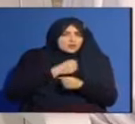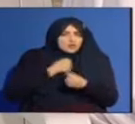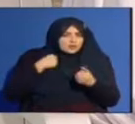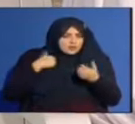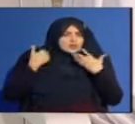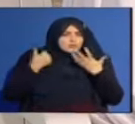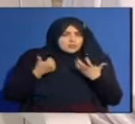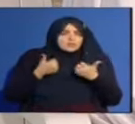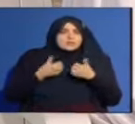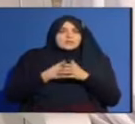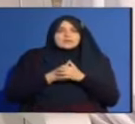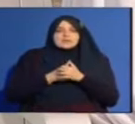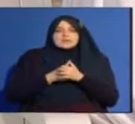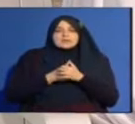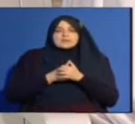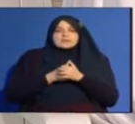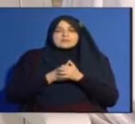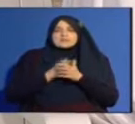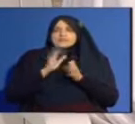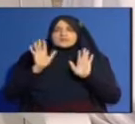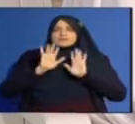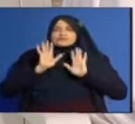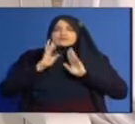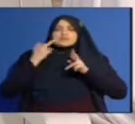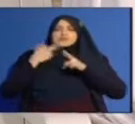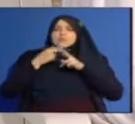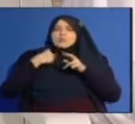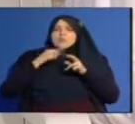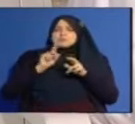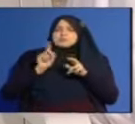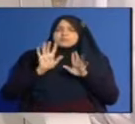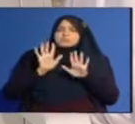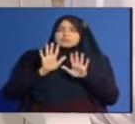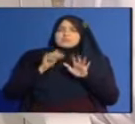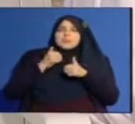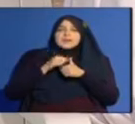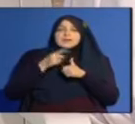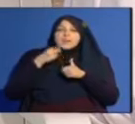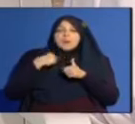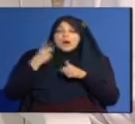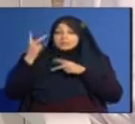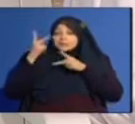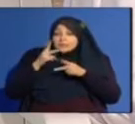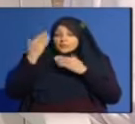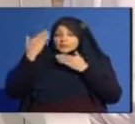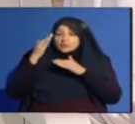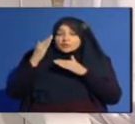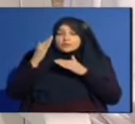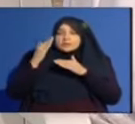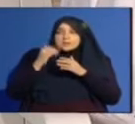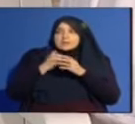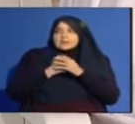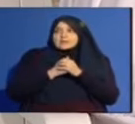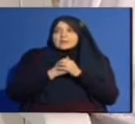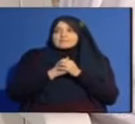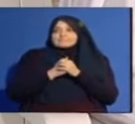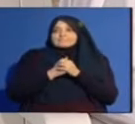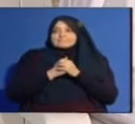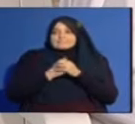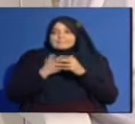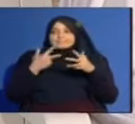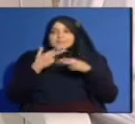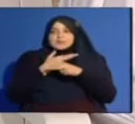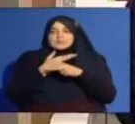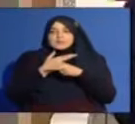تتمتع بالصحة. قيل لست مريضا والحمد لله. قال لي ولكن وصلت لبلاد الغربة. فاطمة قسنطينة. نعم.